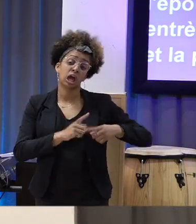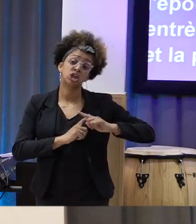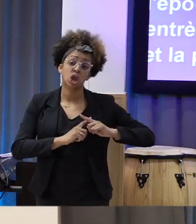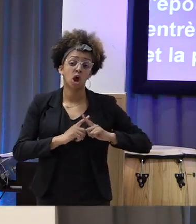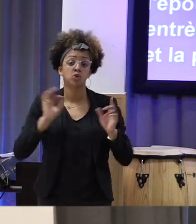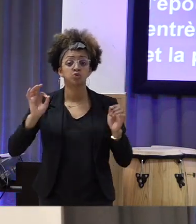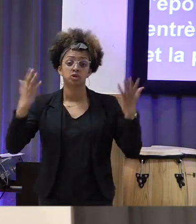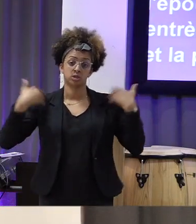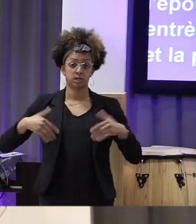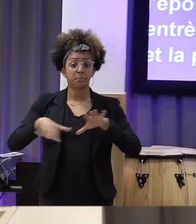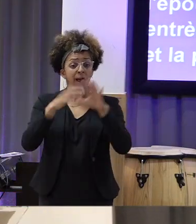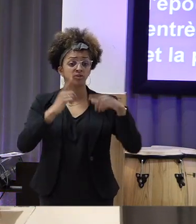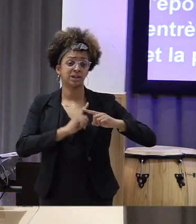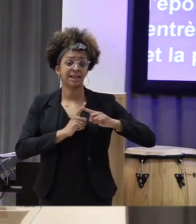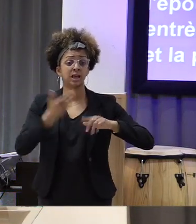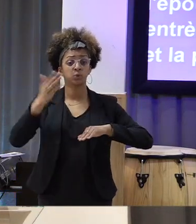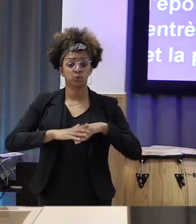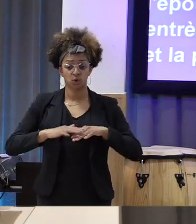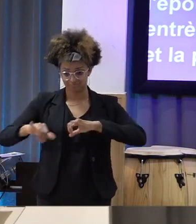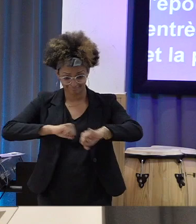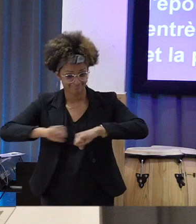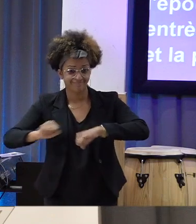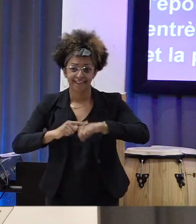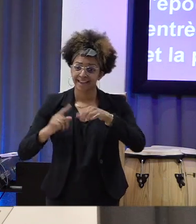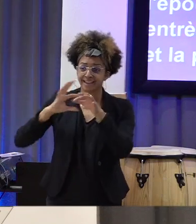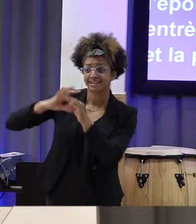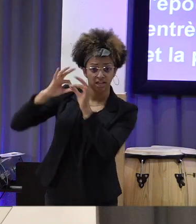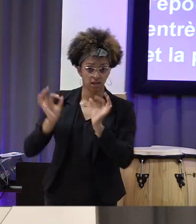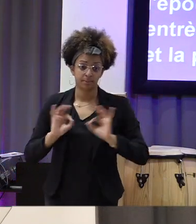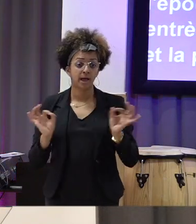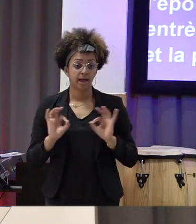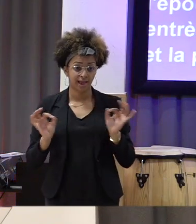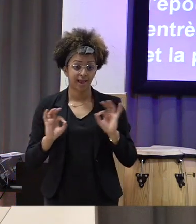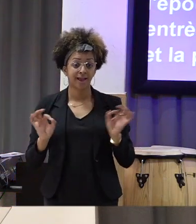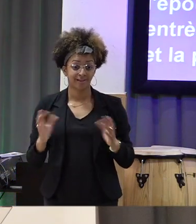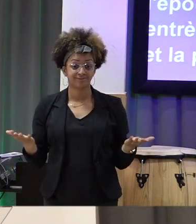sans la vie de Dieu en eux.